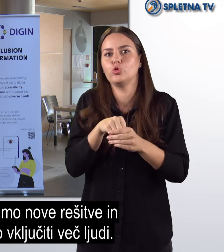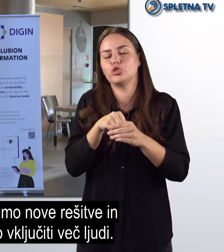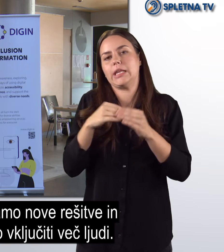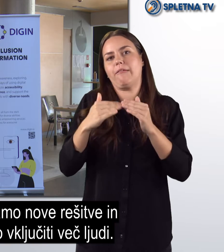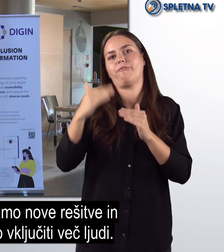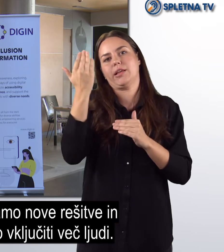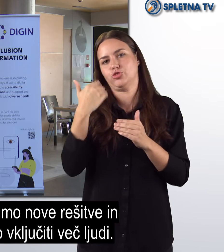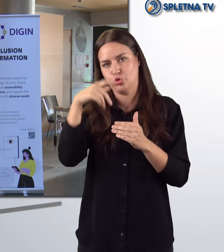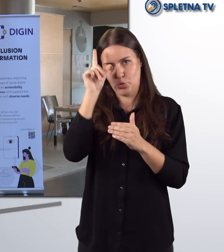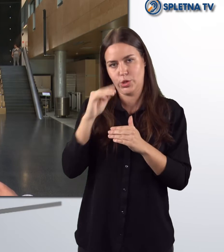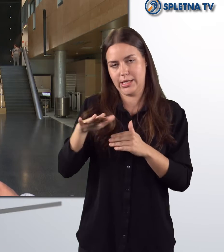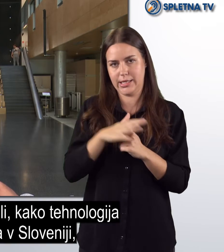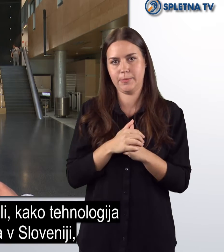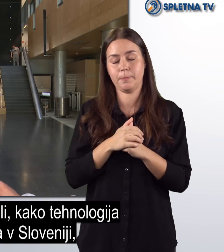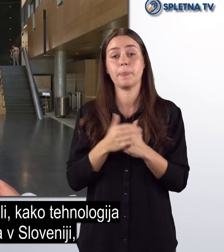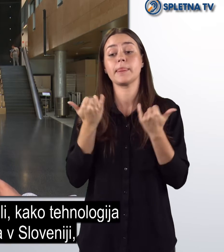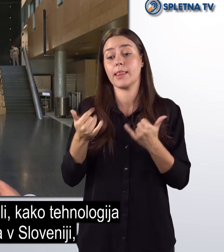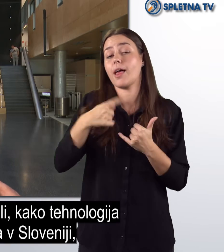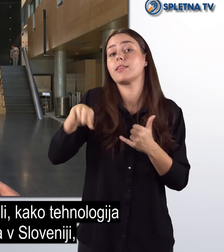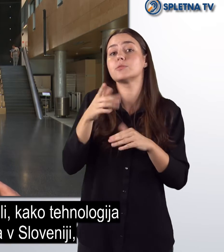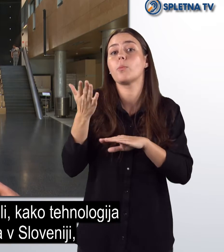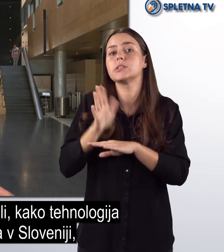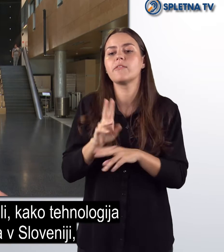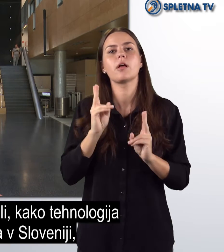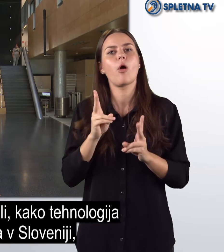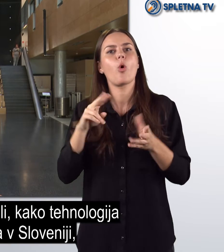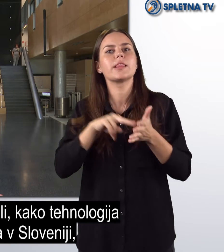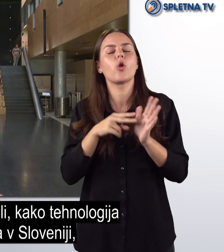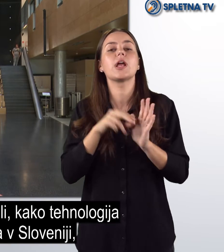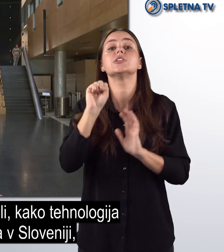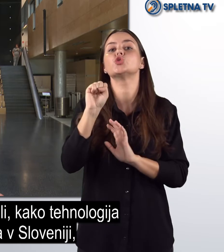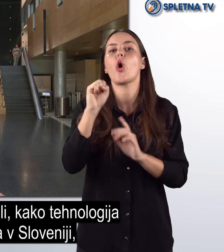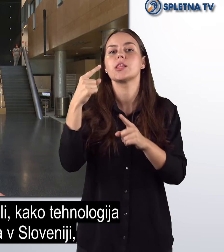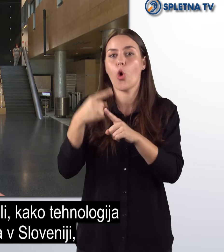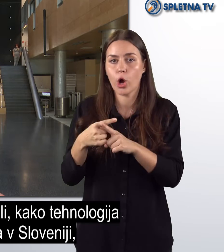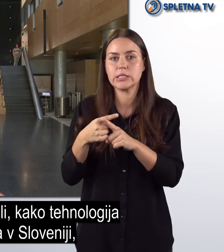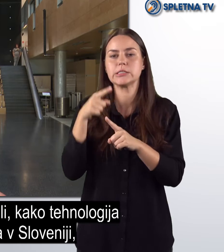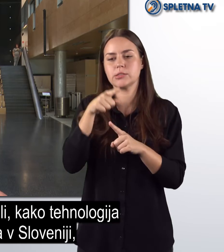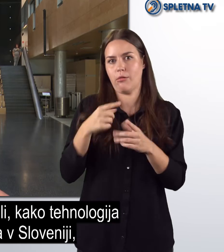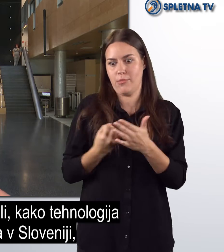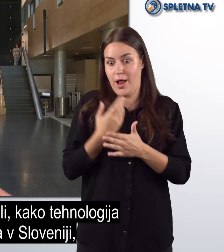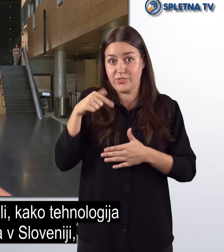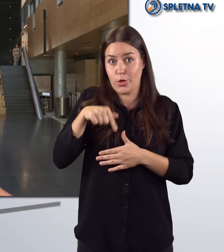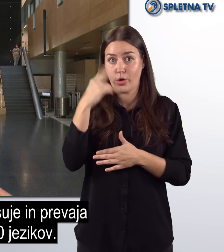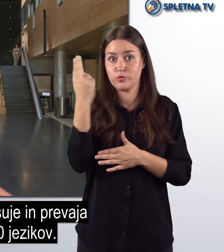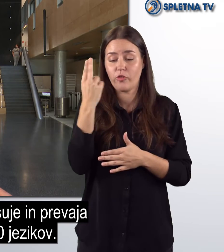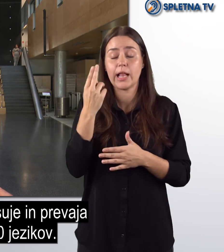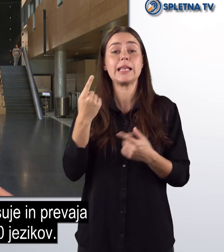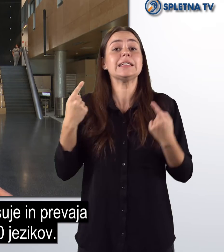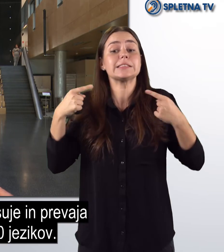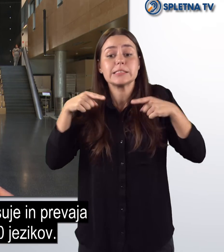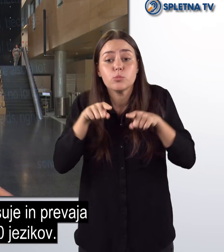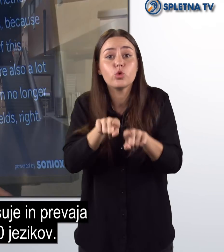več ljudi. Danes smo predstavili, kako tehnologija Soniox, razvita v Sloveniji,